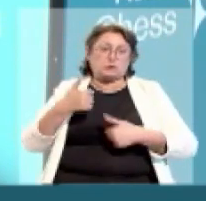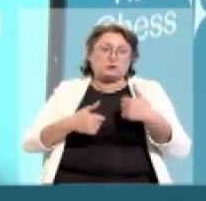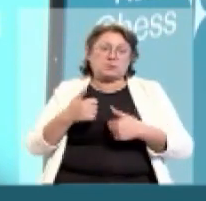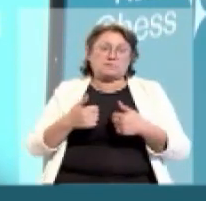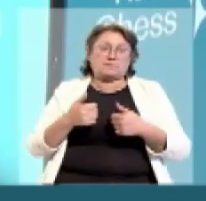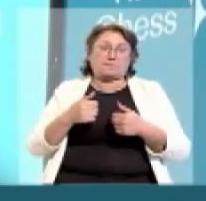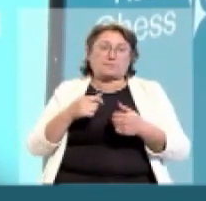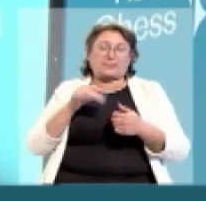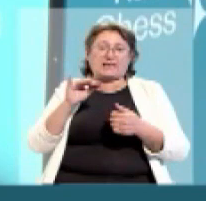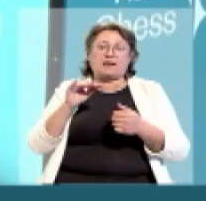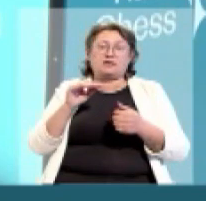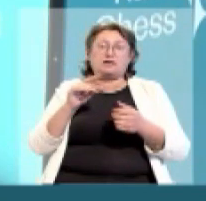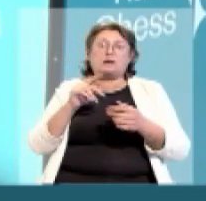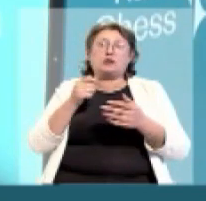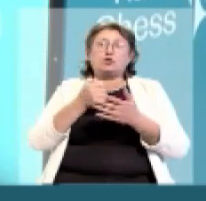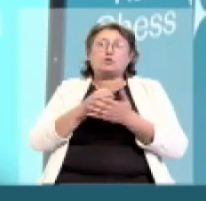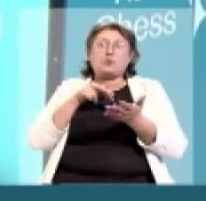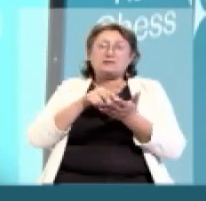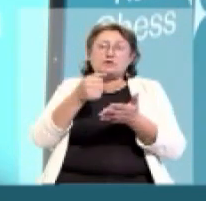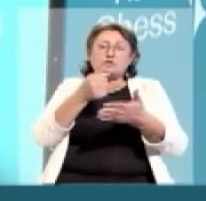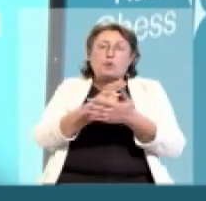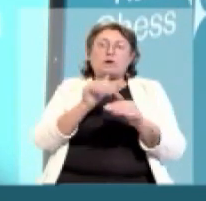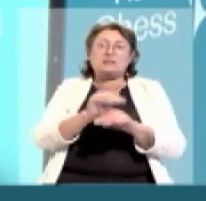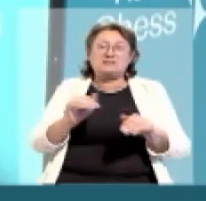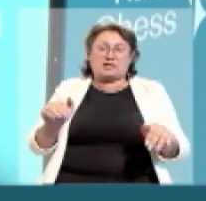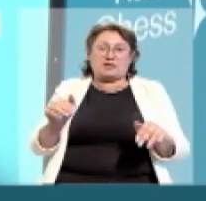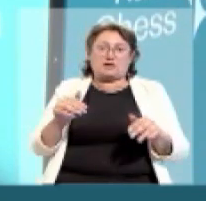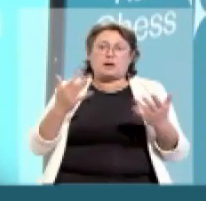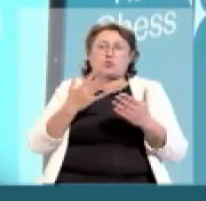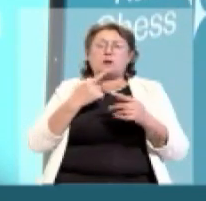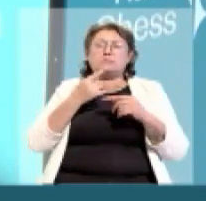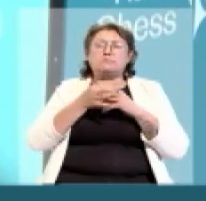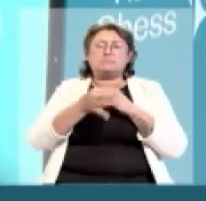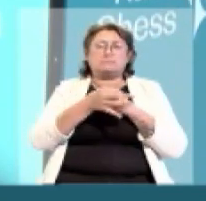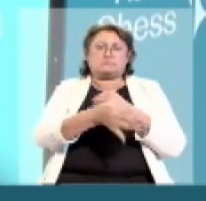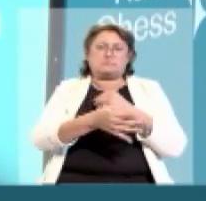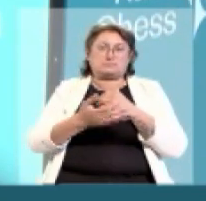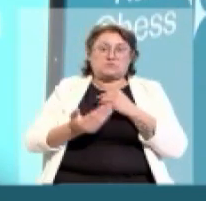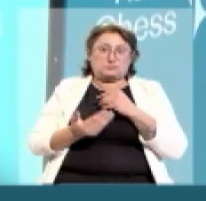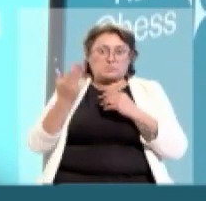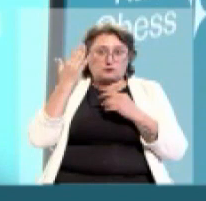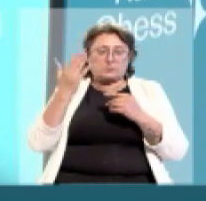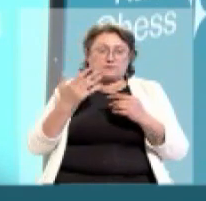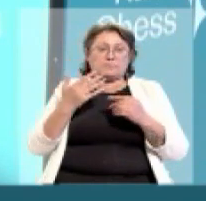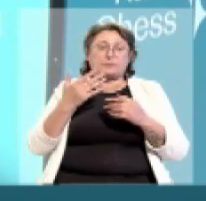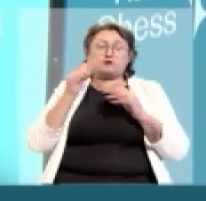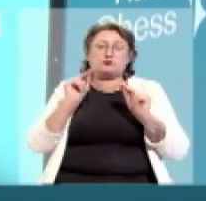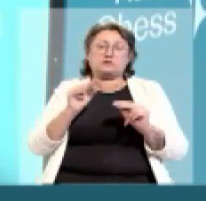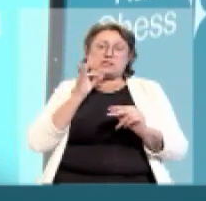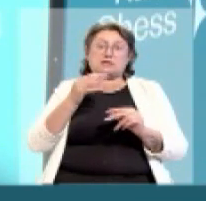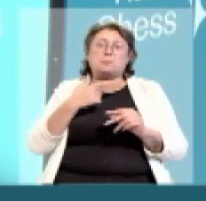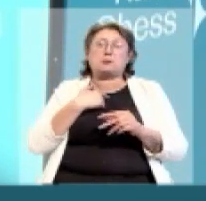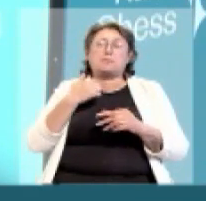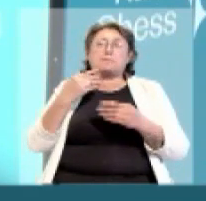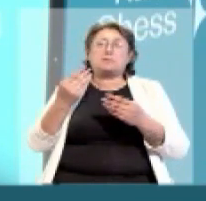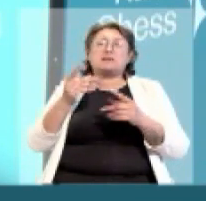образом достучаться, так скажем, да, или дойти до детей, которые вот в отдаленных районах. Вот, честно сказать, мне передо мной эту цель никто